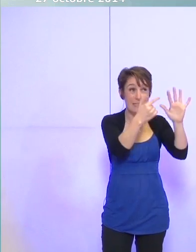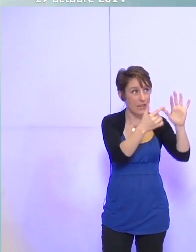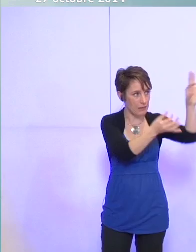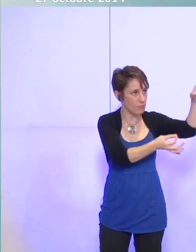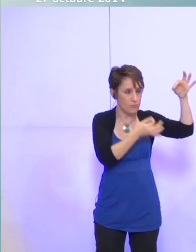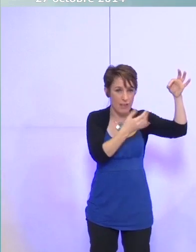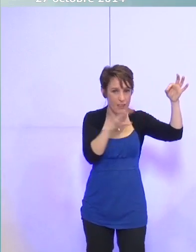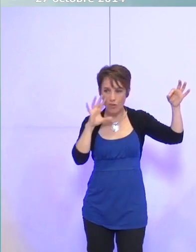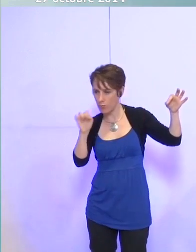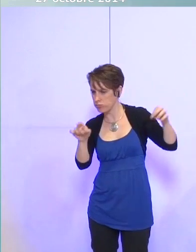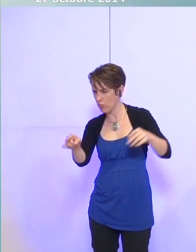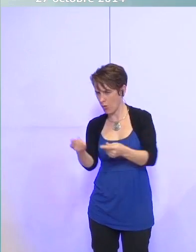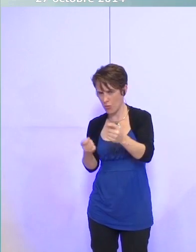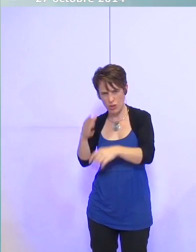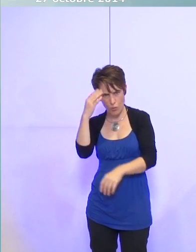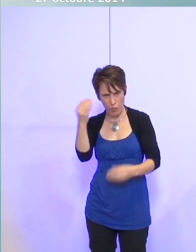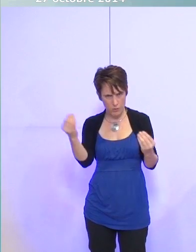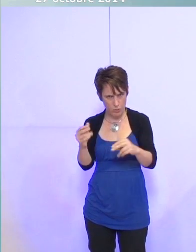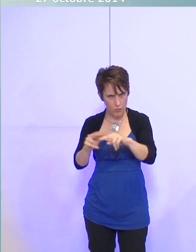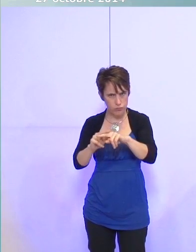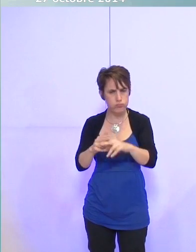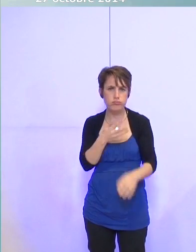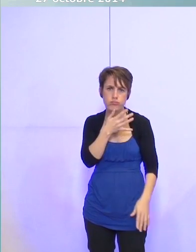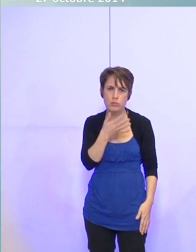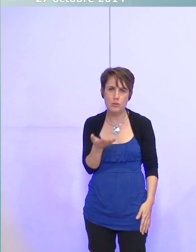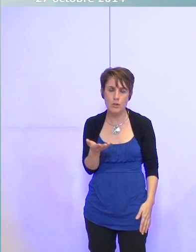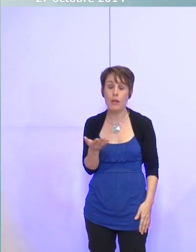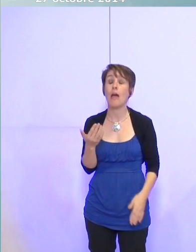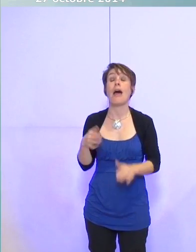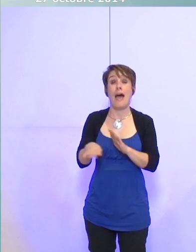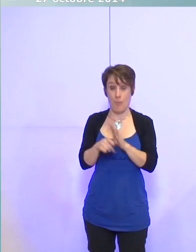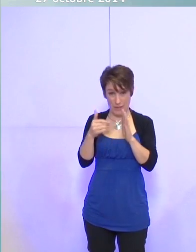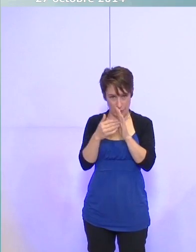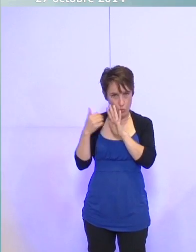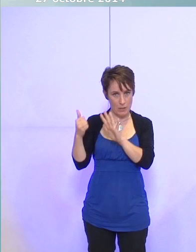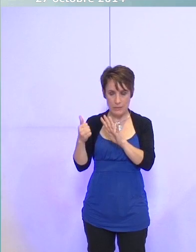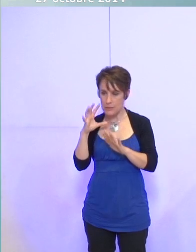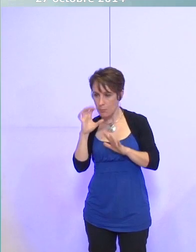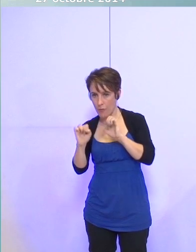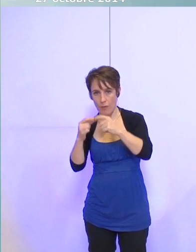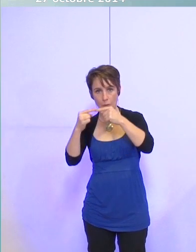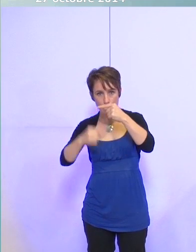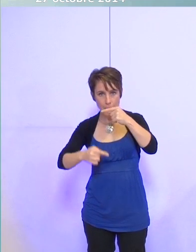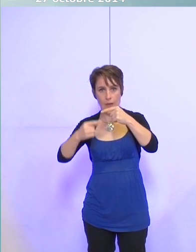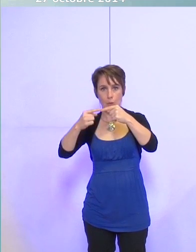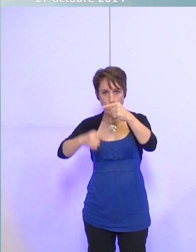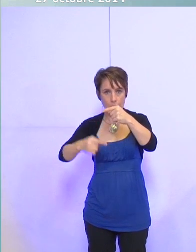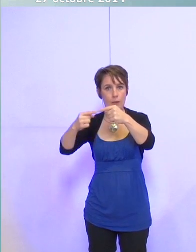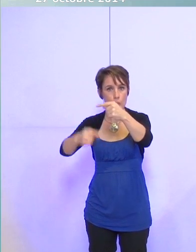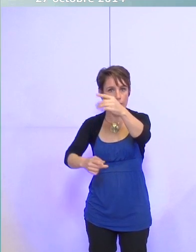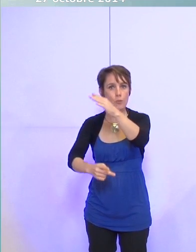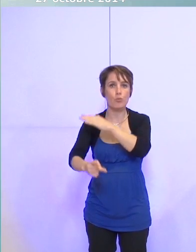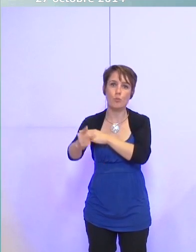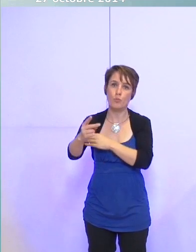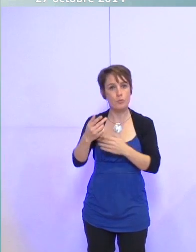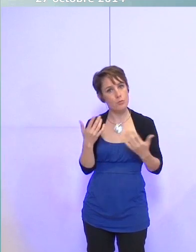période 2002-2006. Et à partir de 2006, des pertes apparaissaient et la ville devait alors prendre en charge